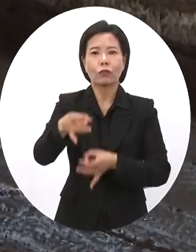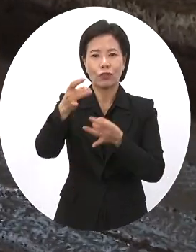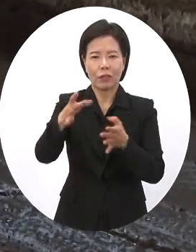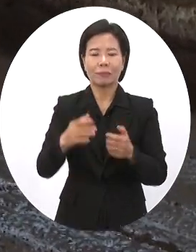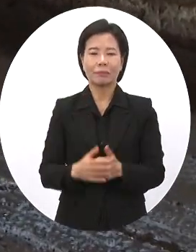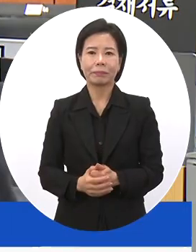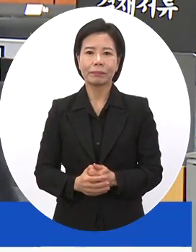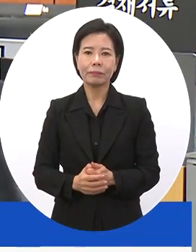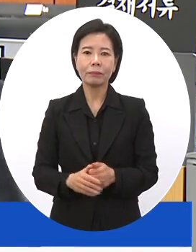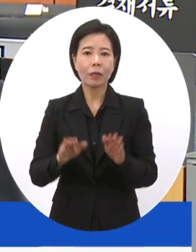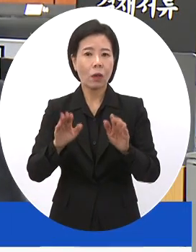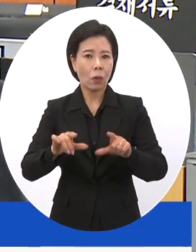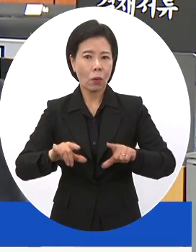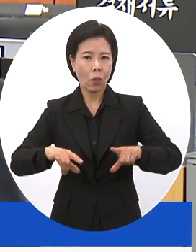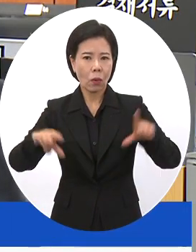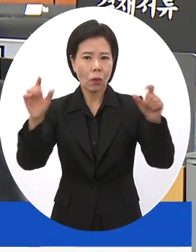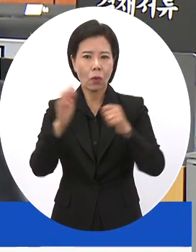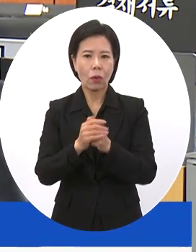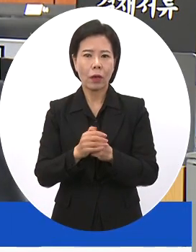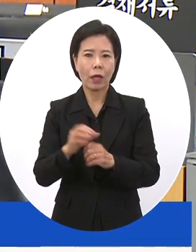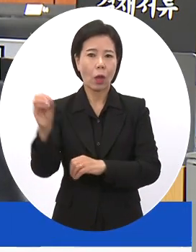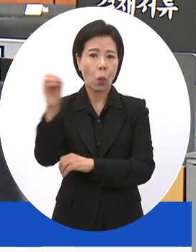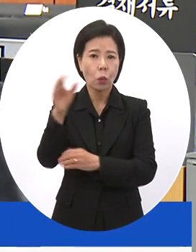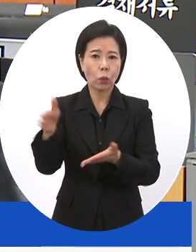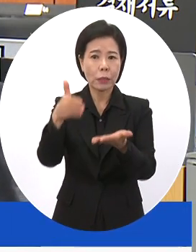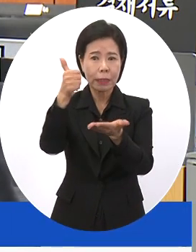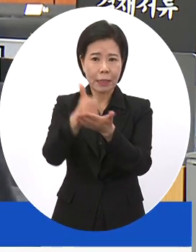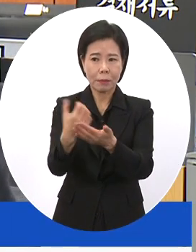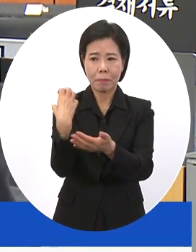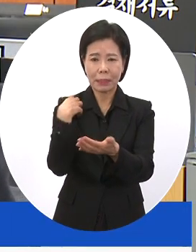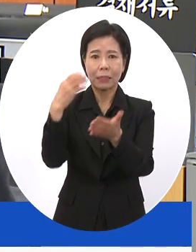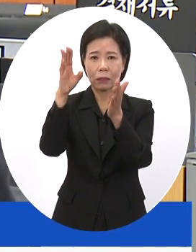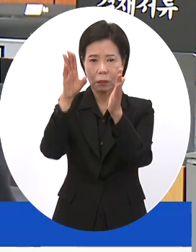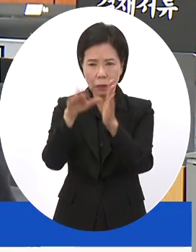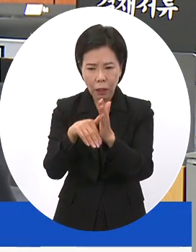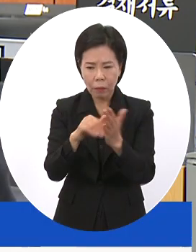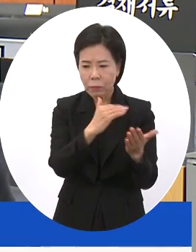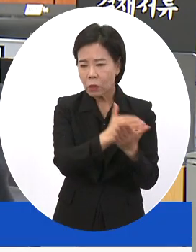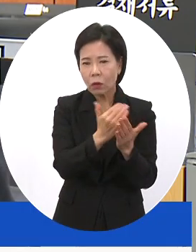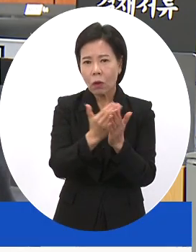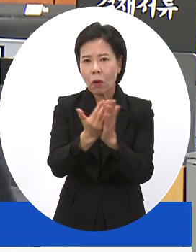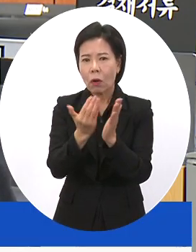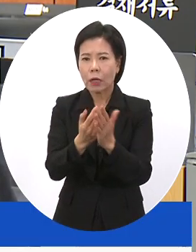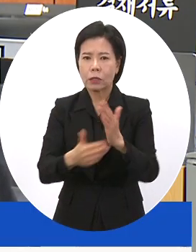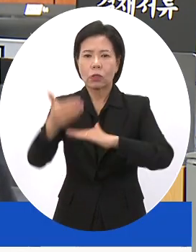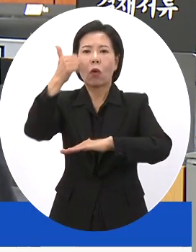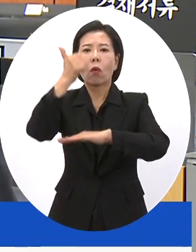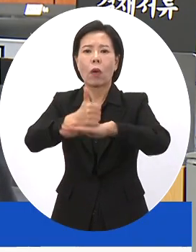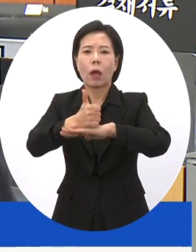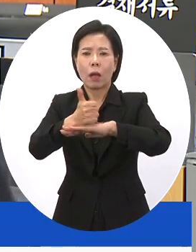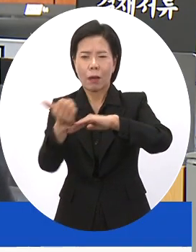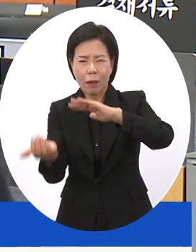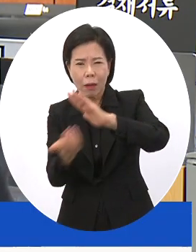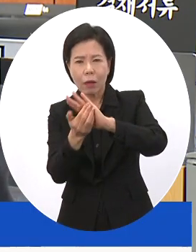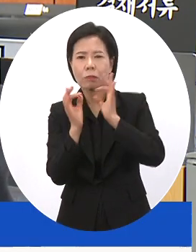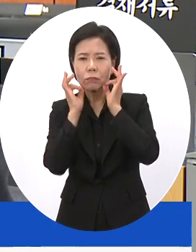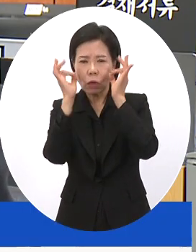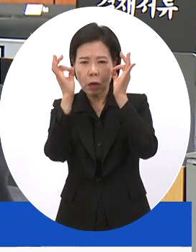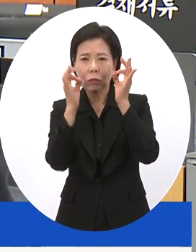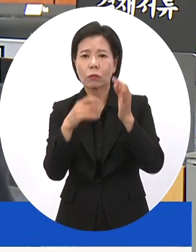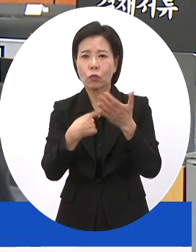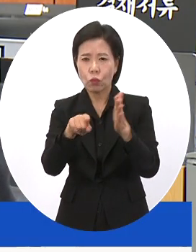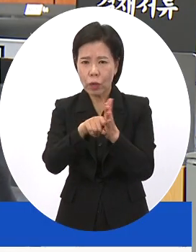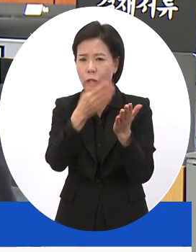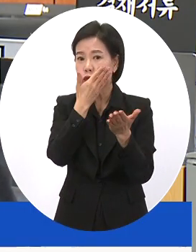투자합니다. 올해는 민선 8기 전반에 수립한 정책들이 가시적인 성과로 이루어지도록 해야